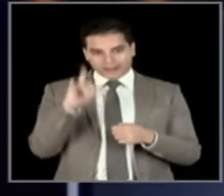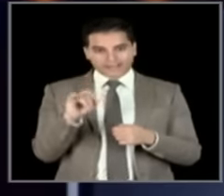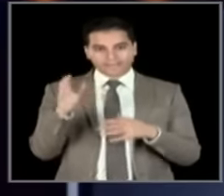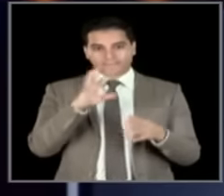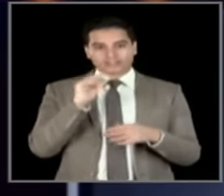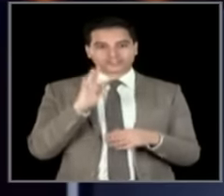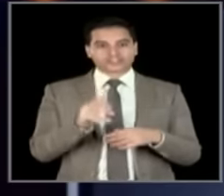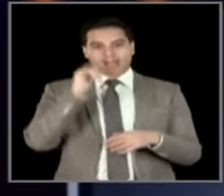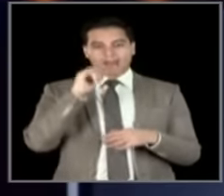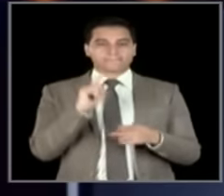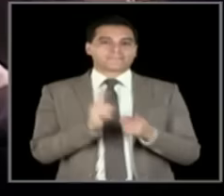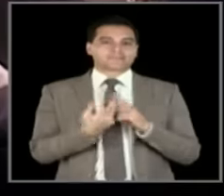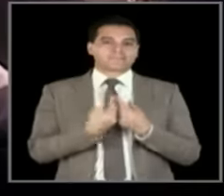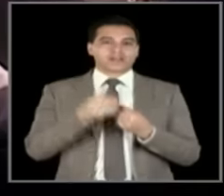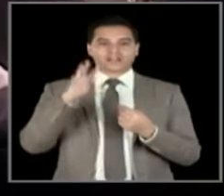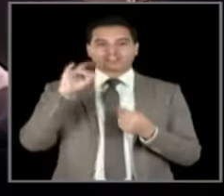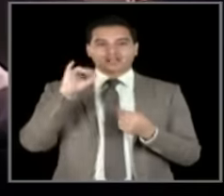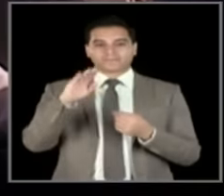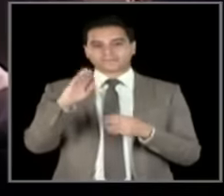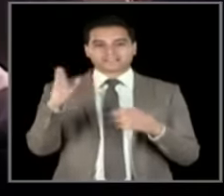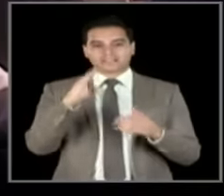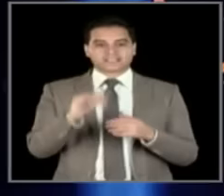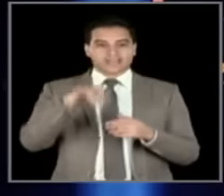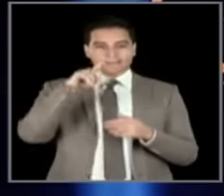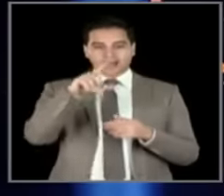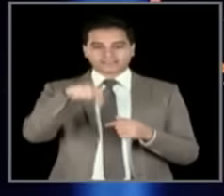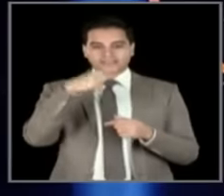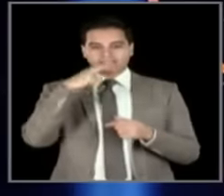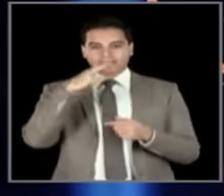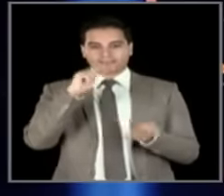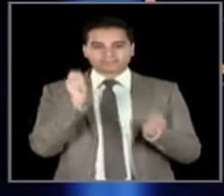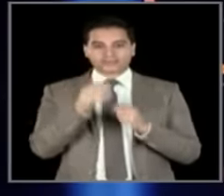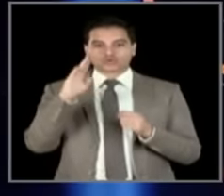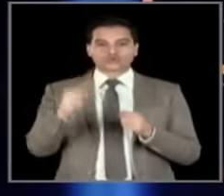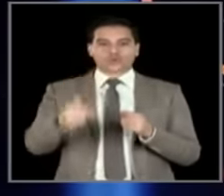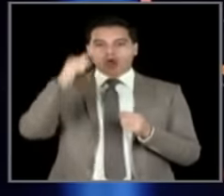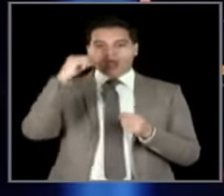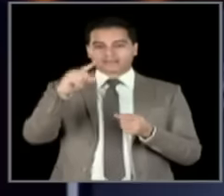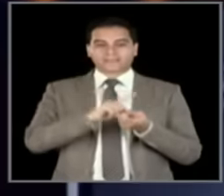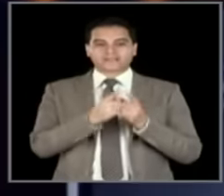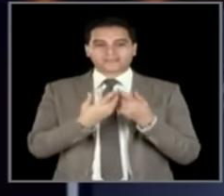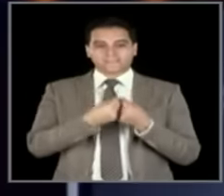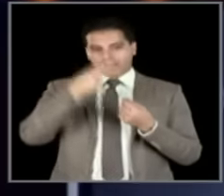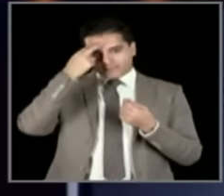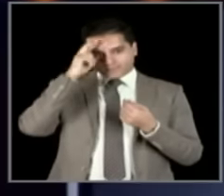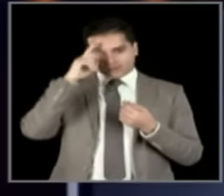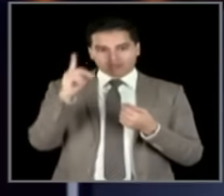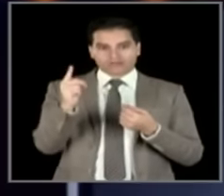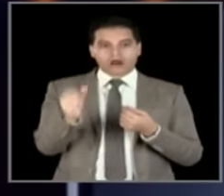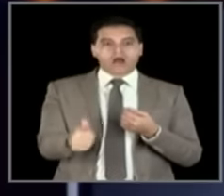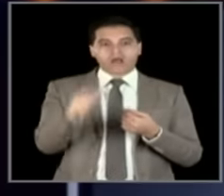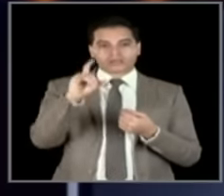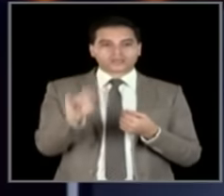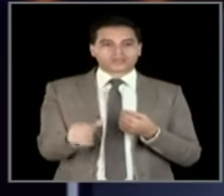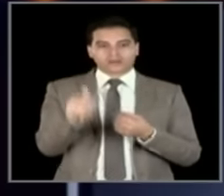هشام رجعت مكان شمس جمال. اسكندرية تغيير، سعاد رضا رجعت مكان رانيا